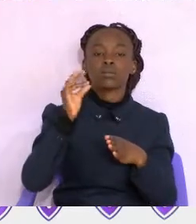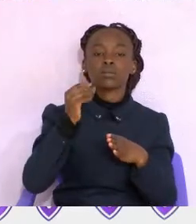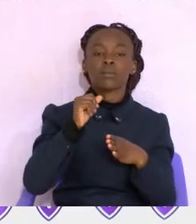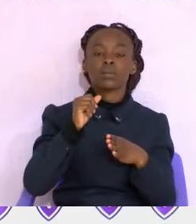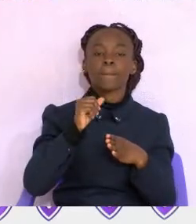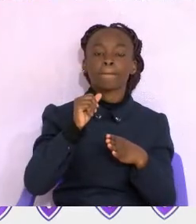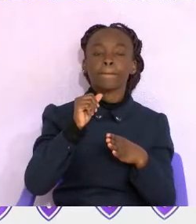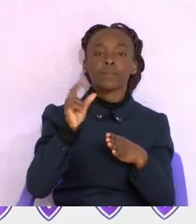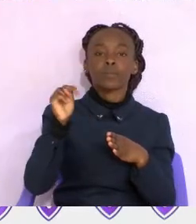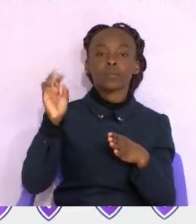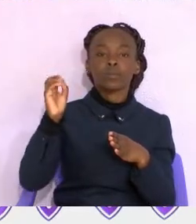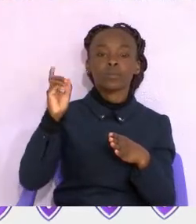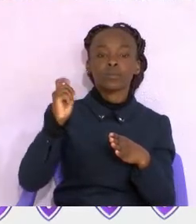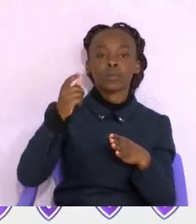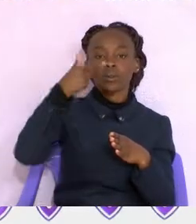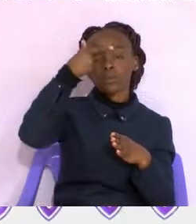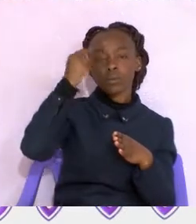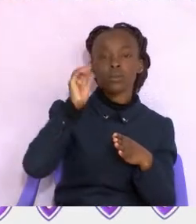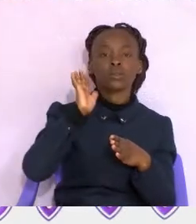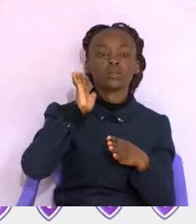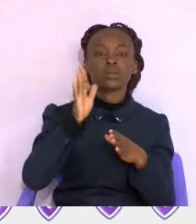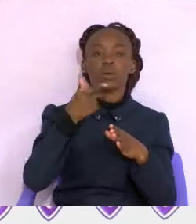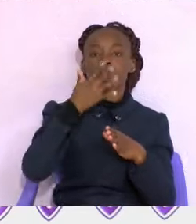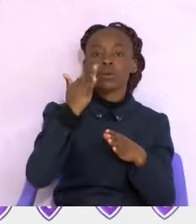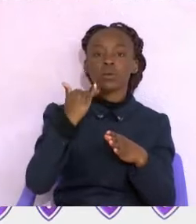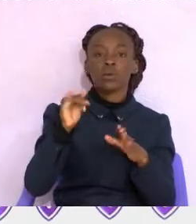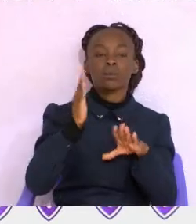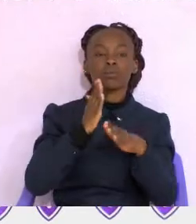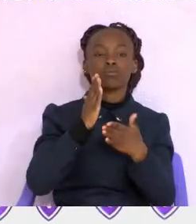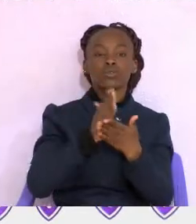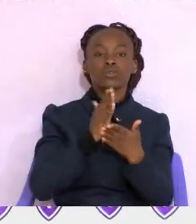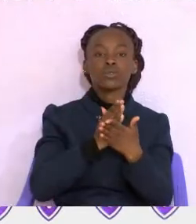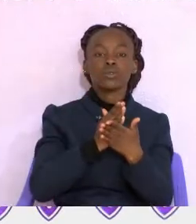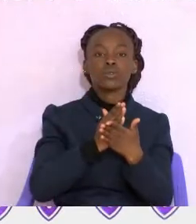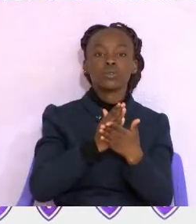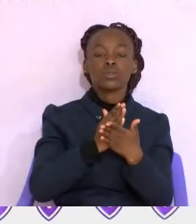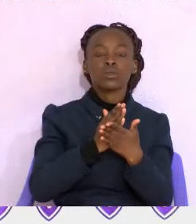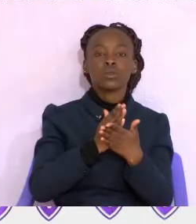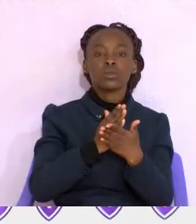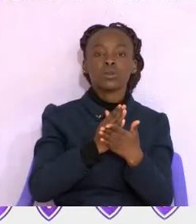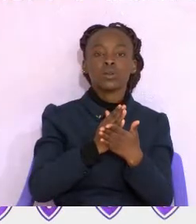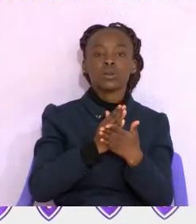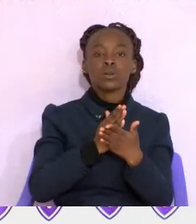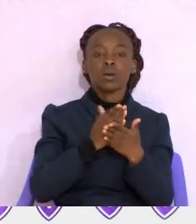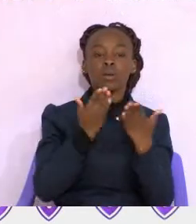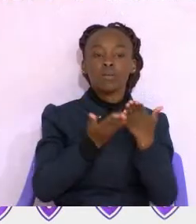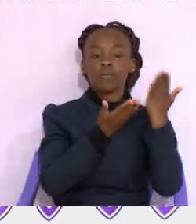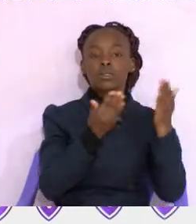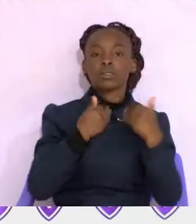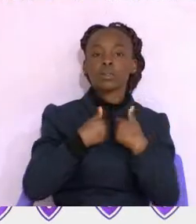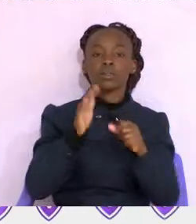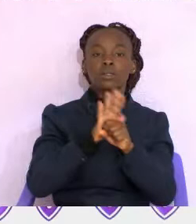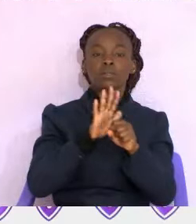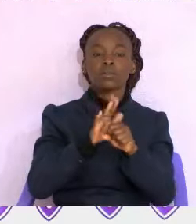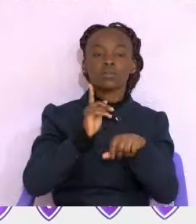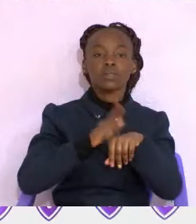sababu hakusikizwa hakukuwa na ujumbe sahihi. Mara nyingi sana wapendwa, watu hupuuza watumishi wa Mungu. Watu hupuuza. Huyo